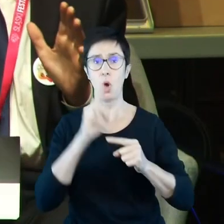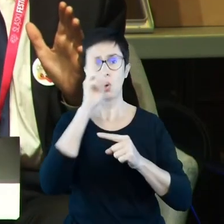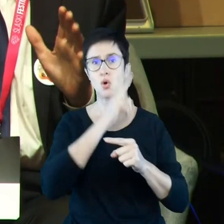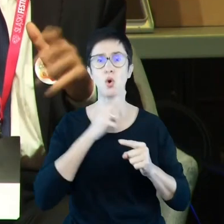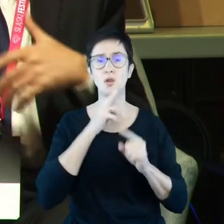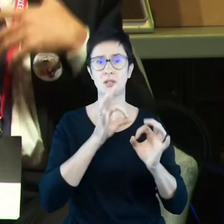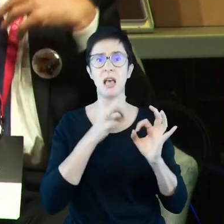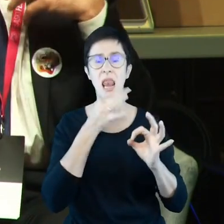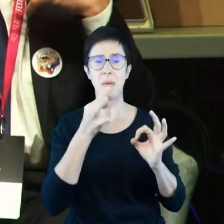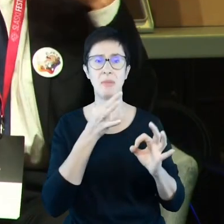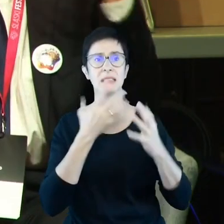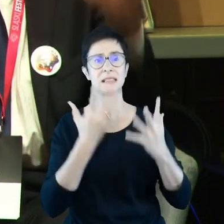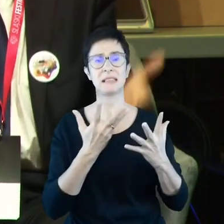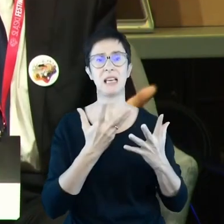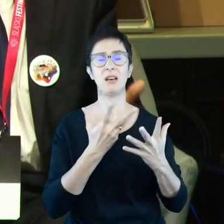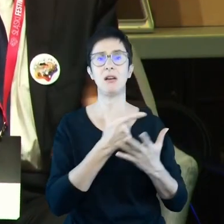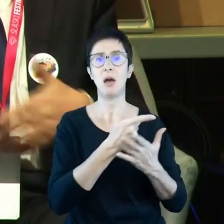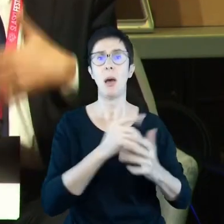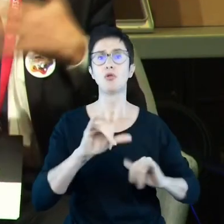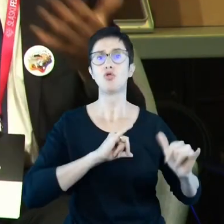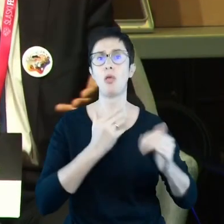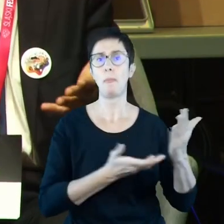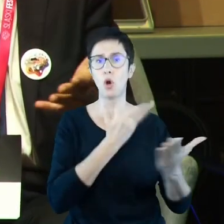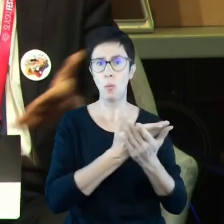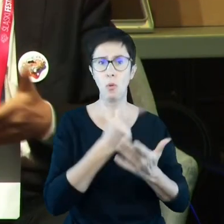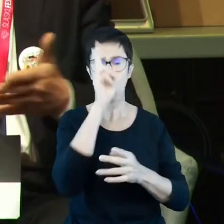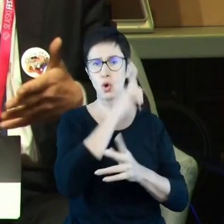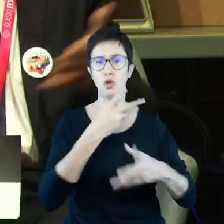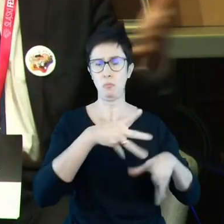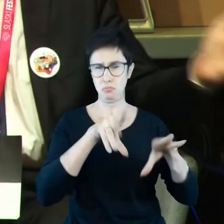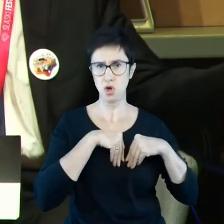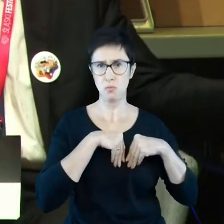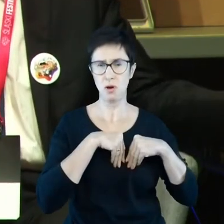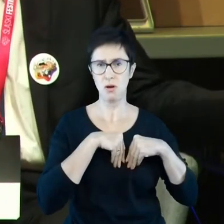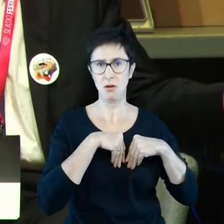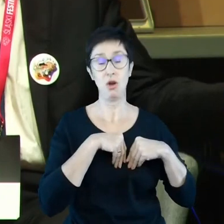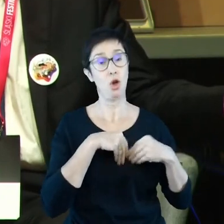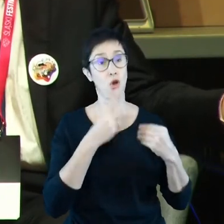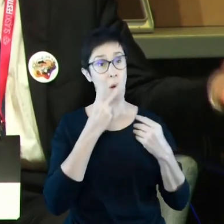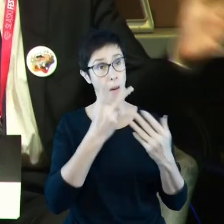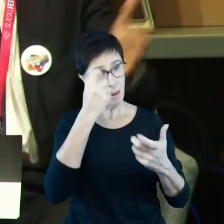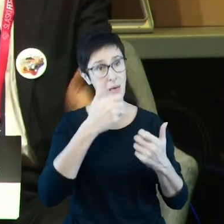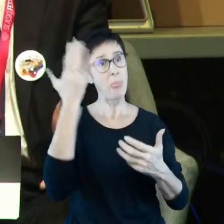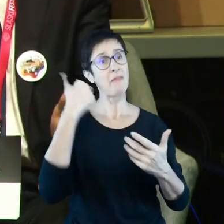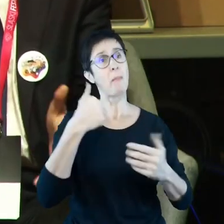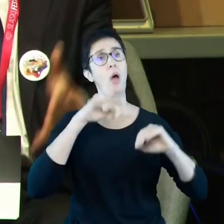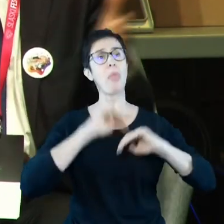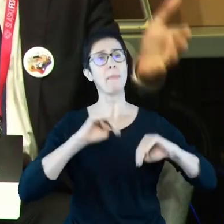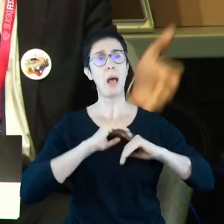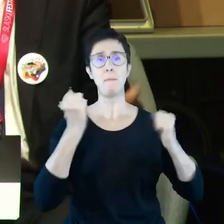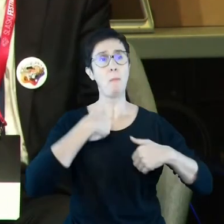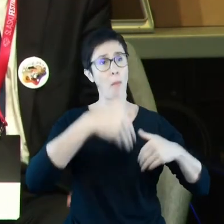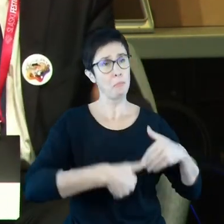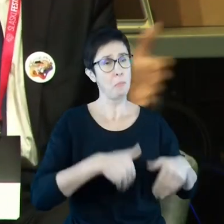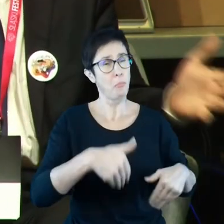zgadzać się z tym, co proponuje jej rząd amerykański, który może wyraźnie powiedzieć: popatrzcie, pamiętacie Wielką Depresję, jak było biednie? Zobaczcie, jak teraz jest bogato,